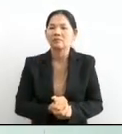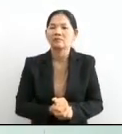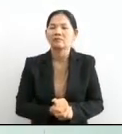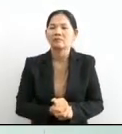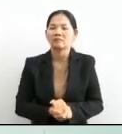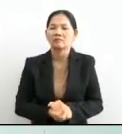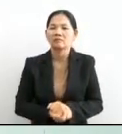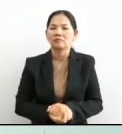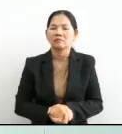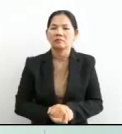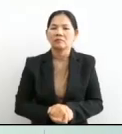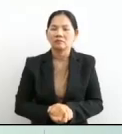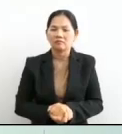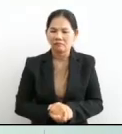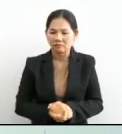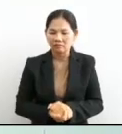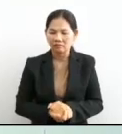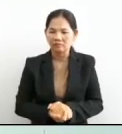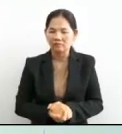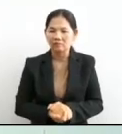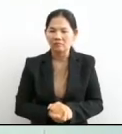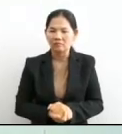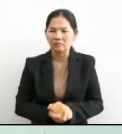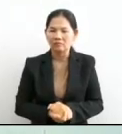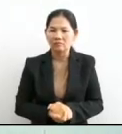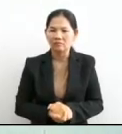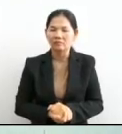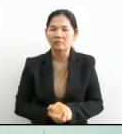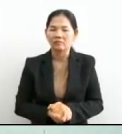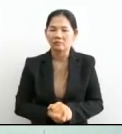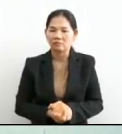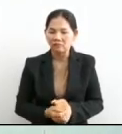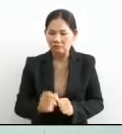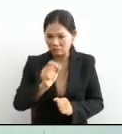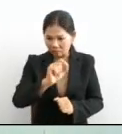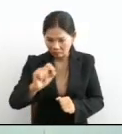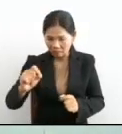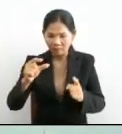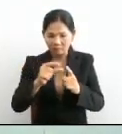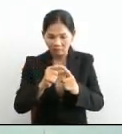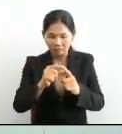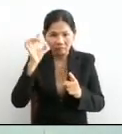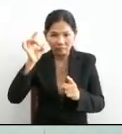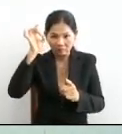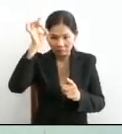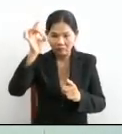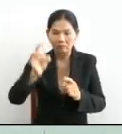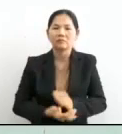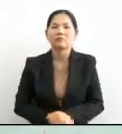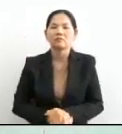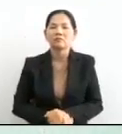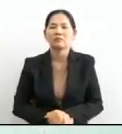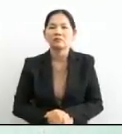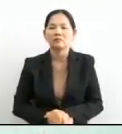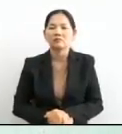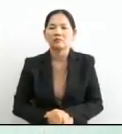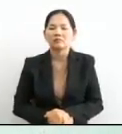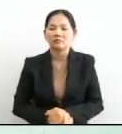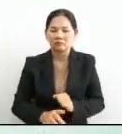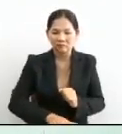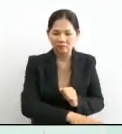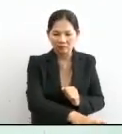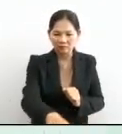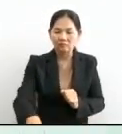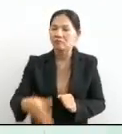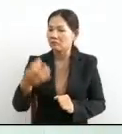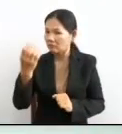này thà chà là ba sầm rạp ấy con chà chẳng con chà sợ xe máu chà chà con sợ xe chùm này máu chẳng